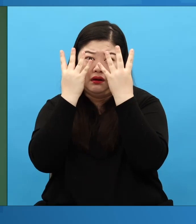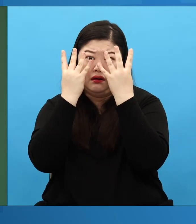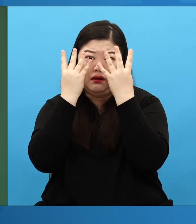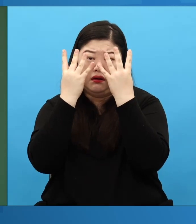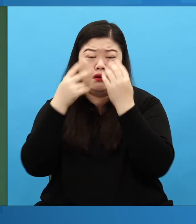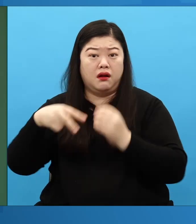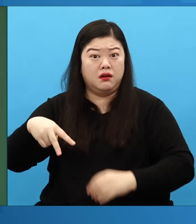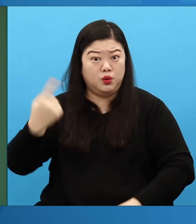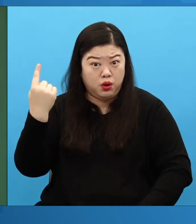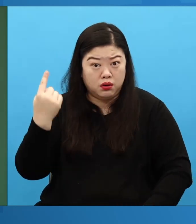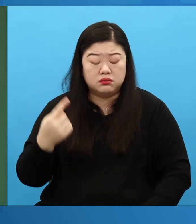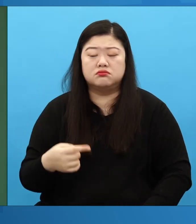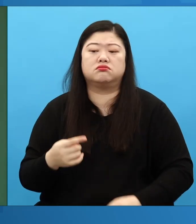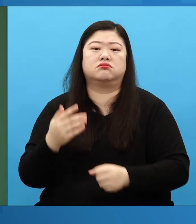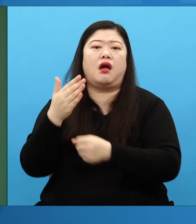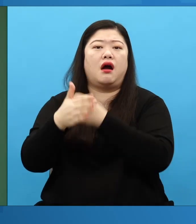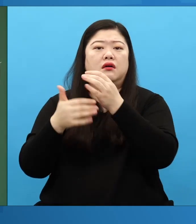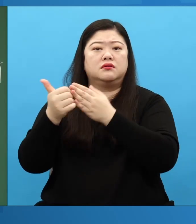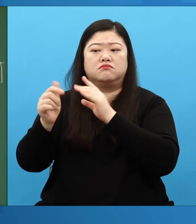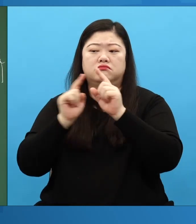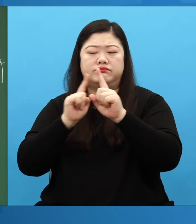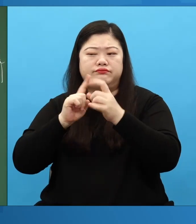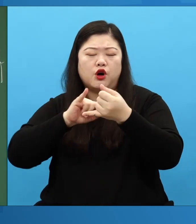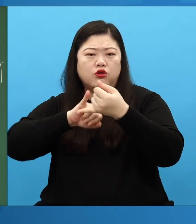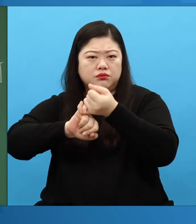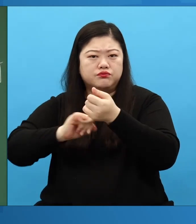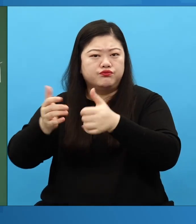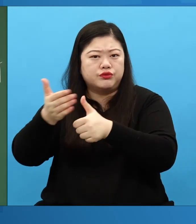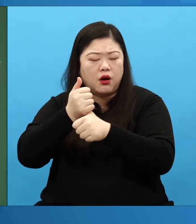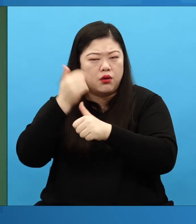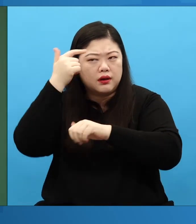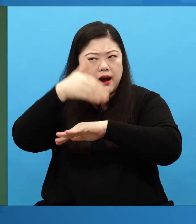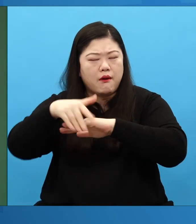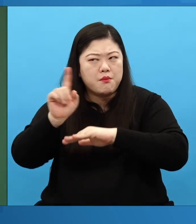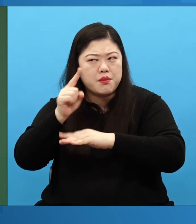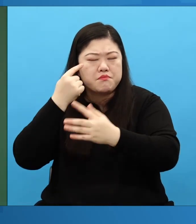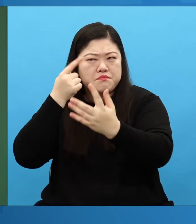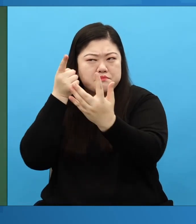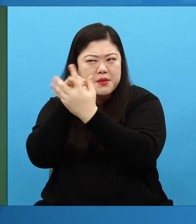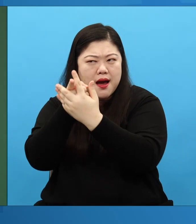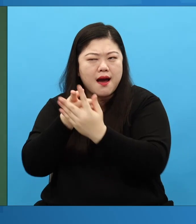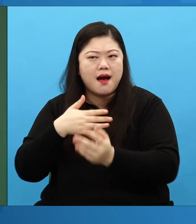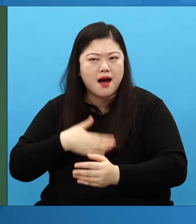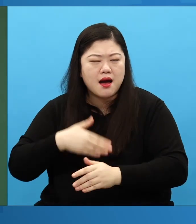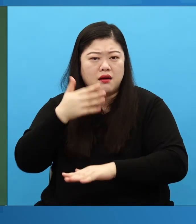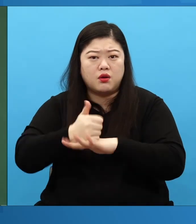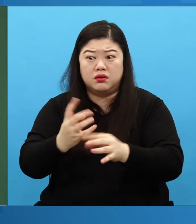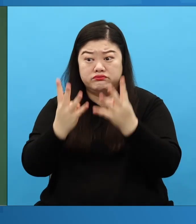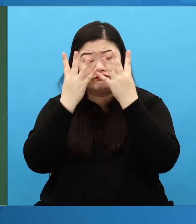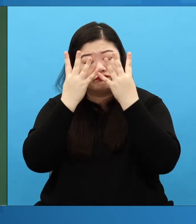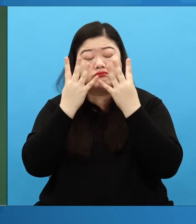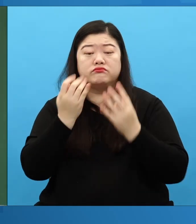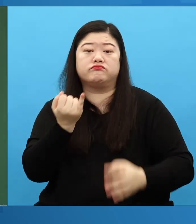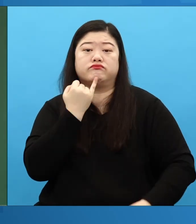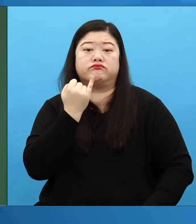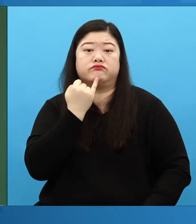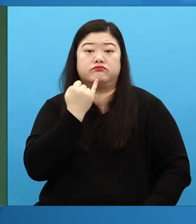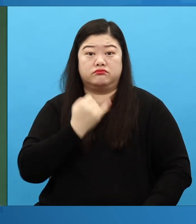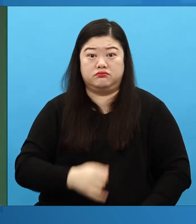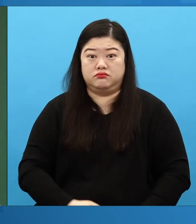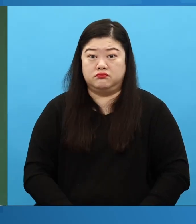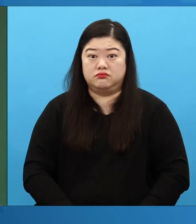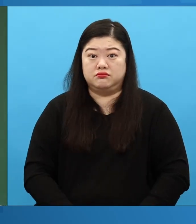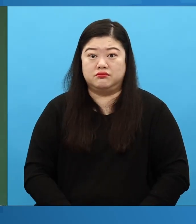이게 뭐 저로의 이게 하나님의 계획을 이루는 거죠. But this was God's time schedule coming into fulfillment. 예, 드디어